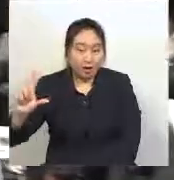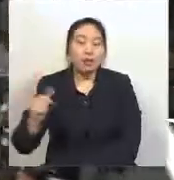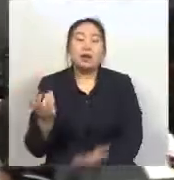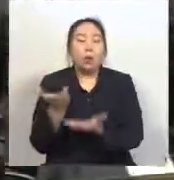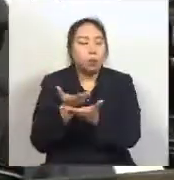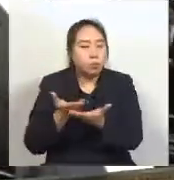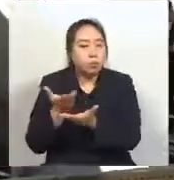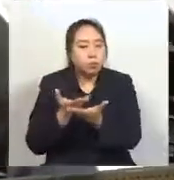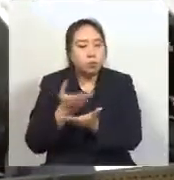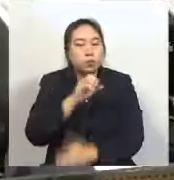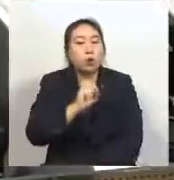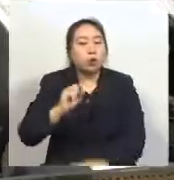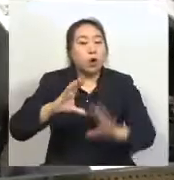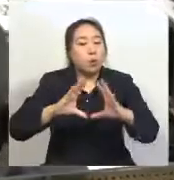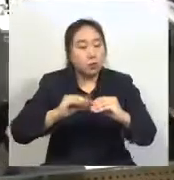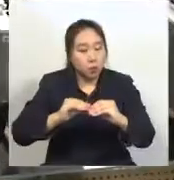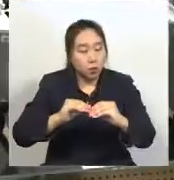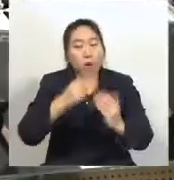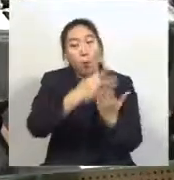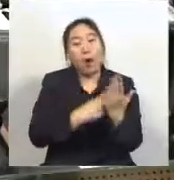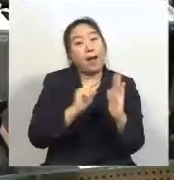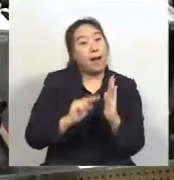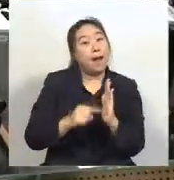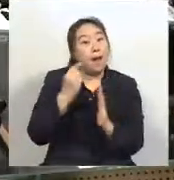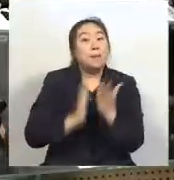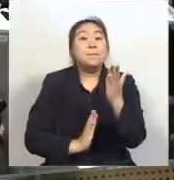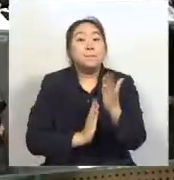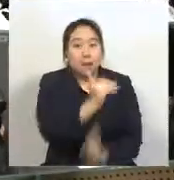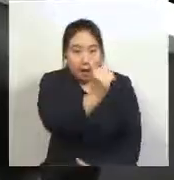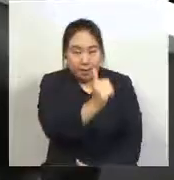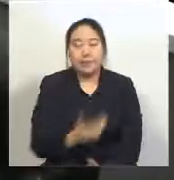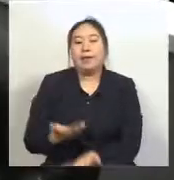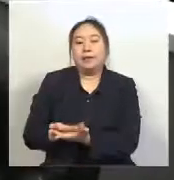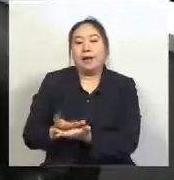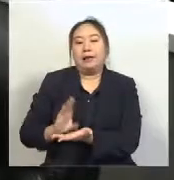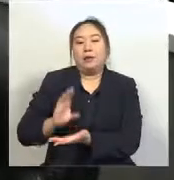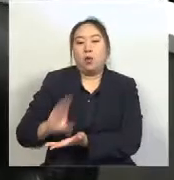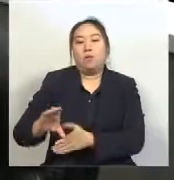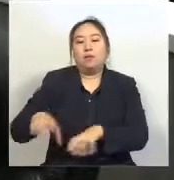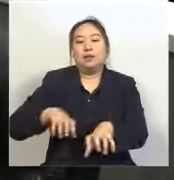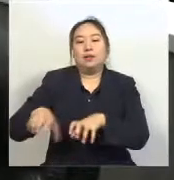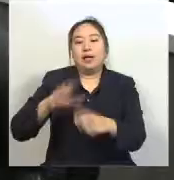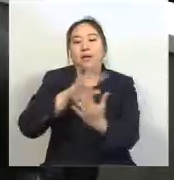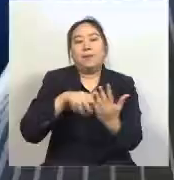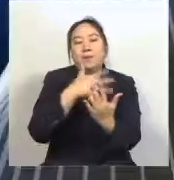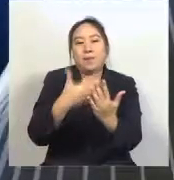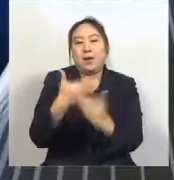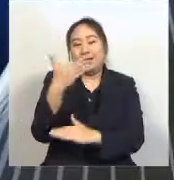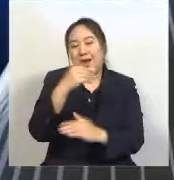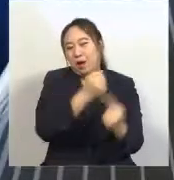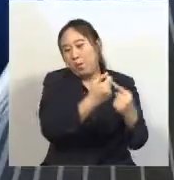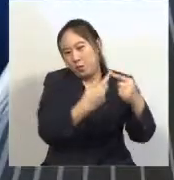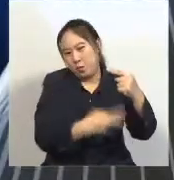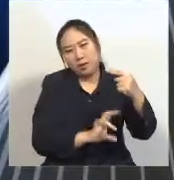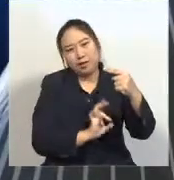พิจารณาของสภาผู้แทนราษฎรในวาระแรกเป็นการจัดสรรงบประมาณเป็นไปตามกรอบยุทธศาสตร์ทั้ง7